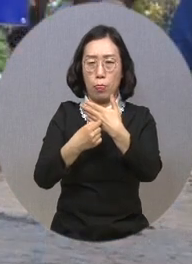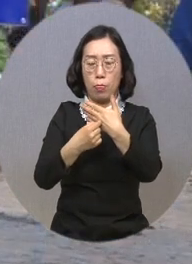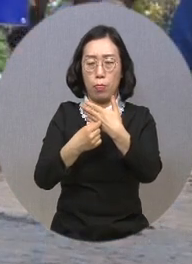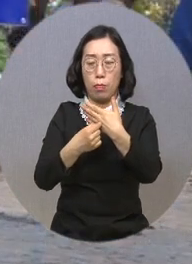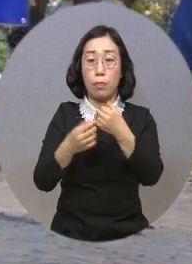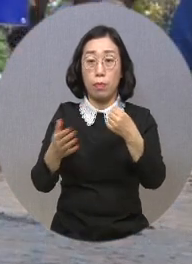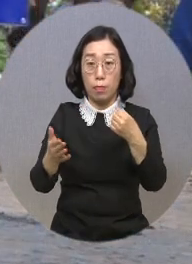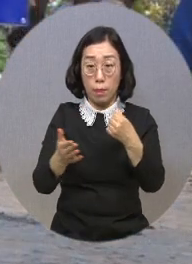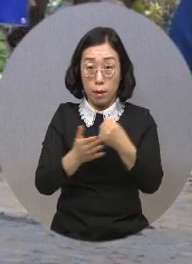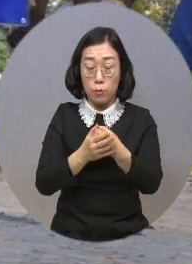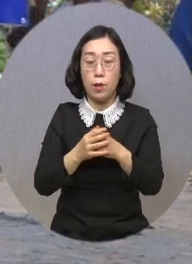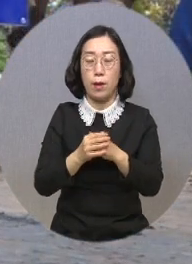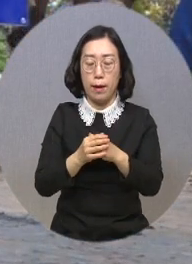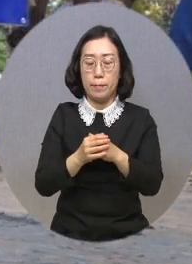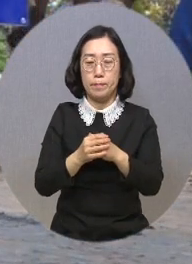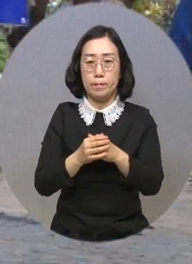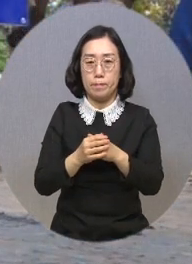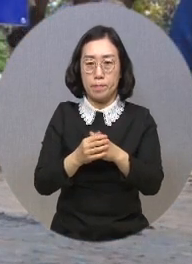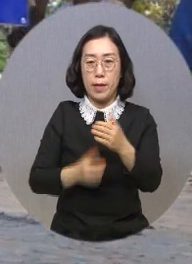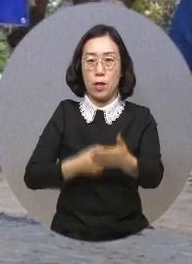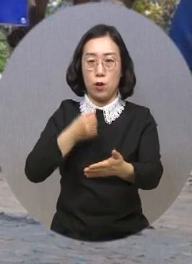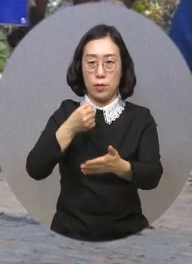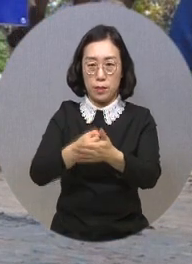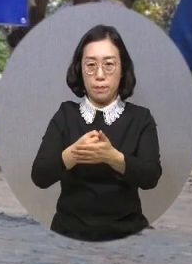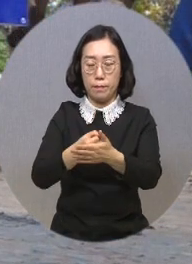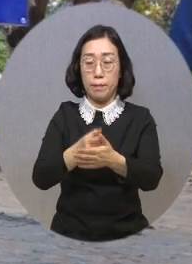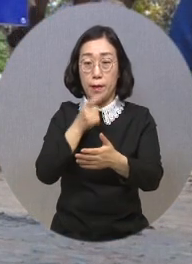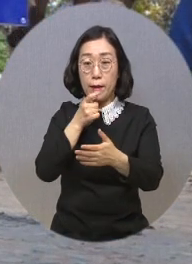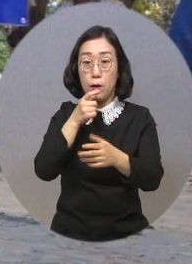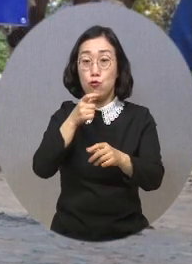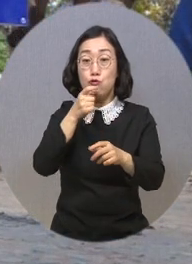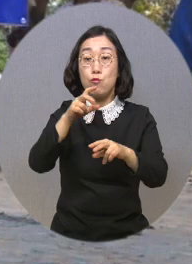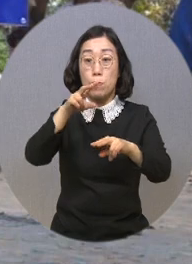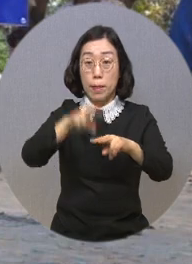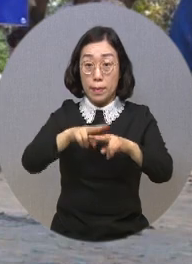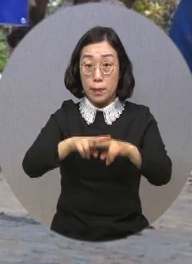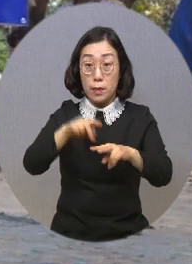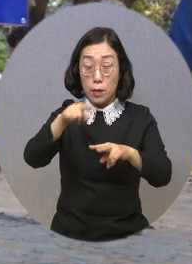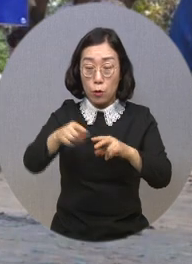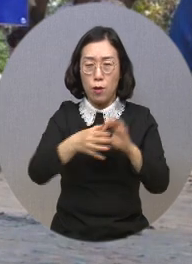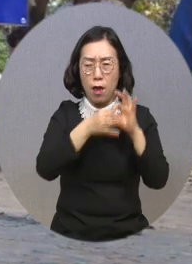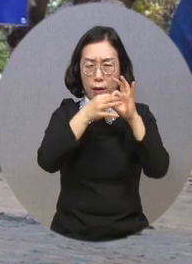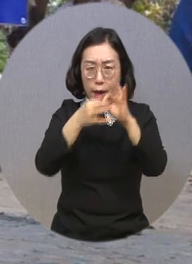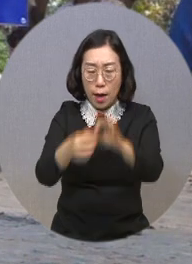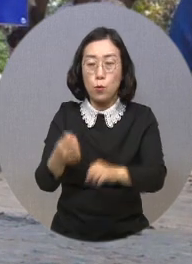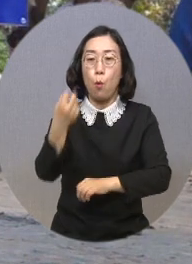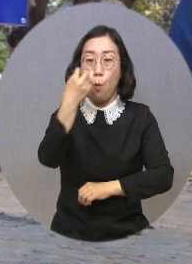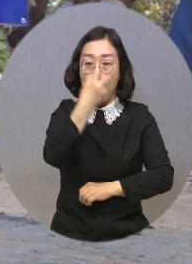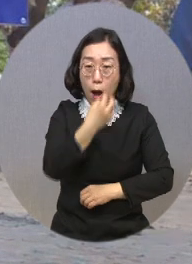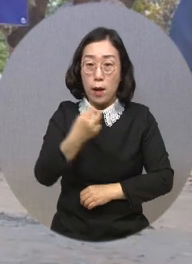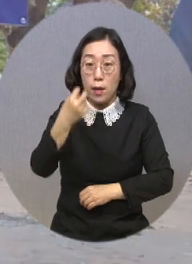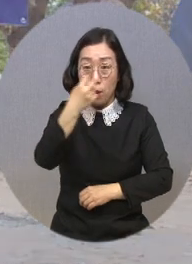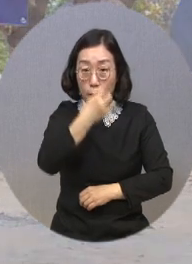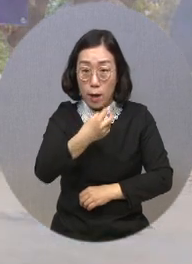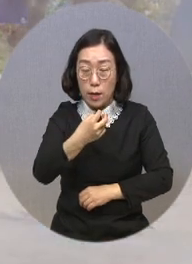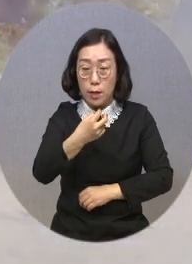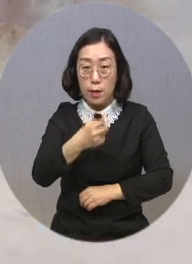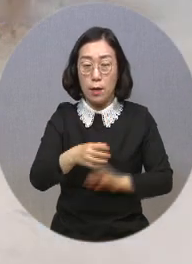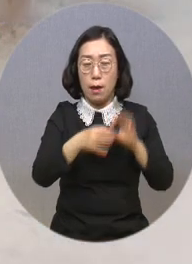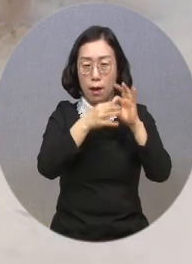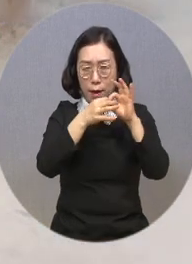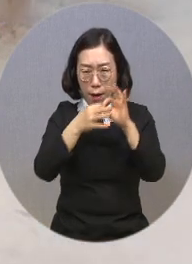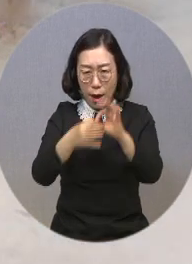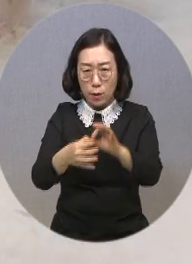저는 그때부터 약속을 했죠. 제가 판 우물은 사후관리를 철저히 해서 네. 하나도 우물이 나오지 않는